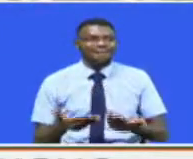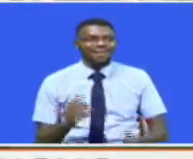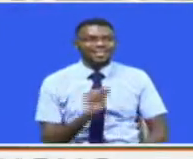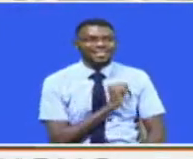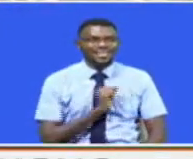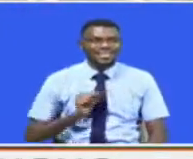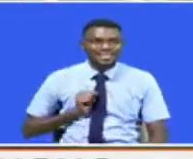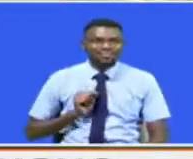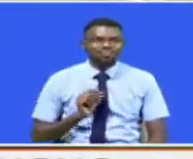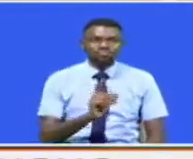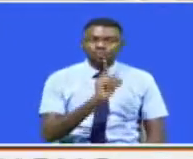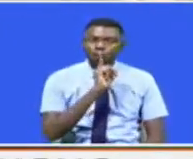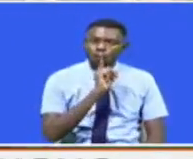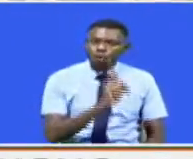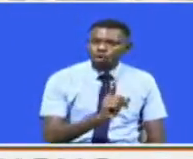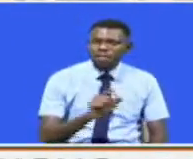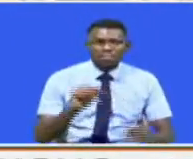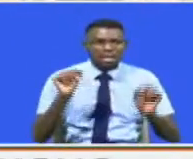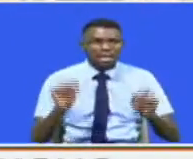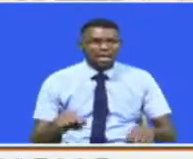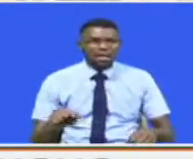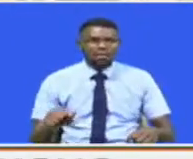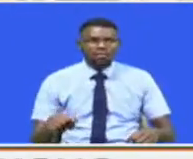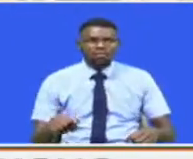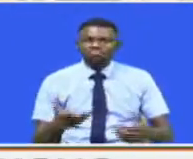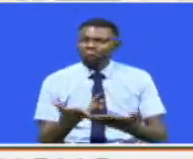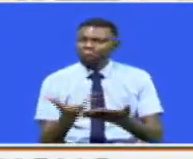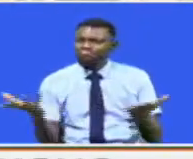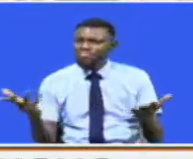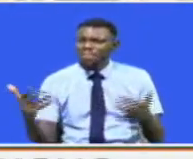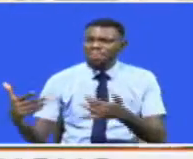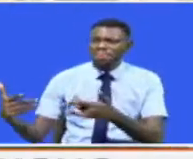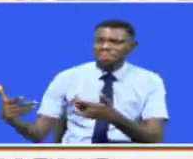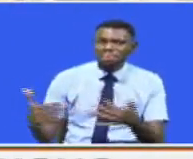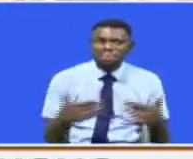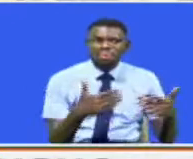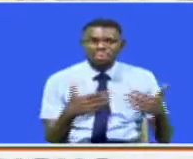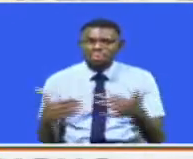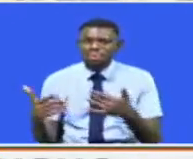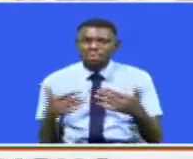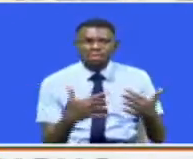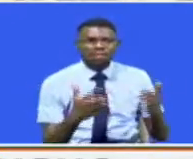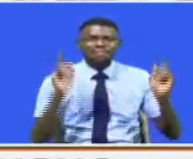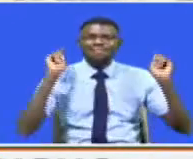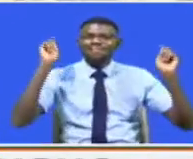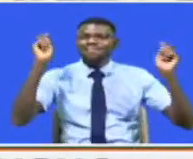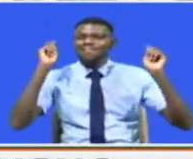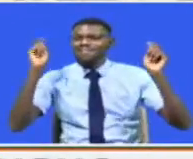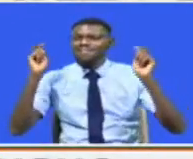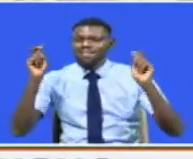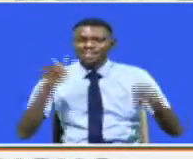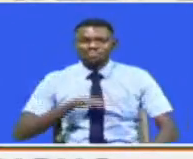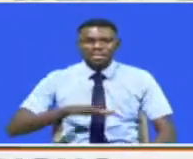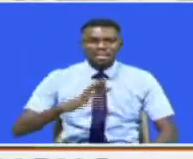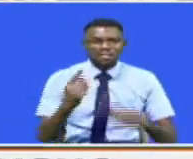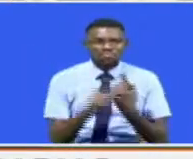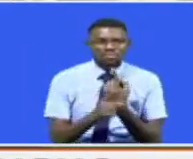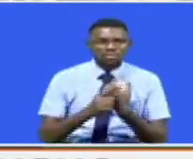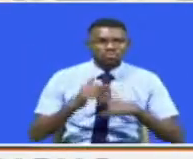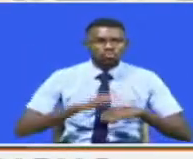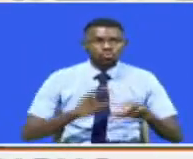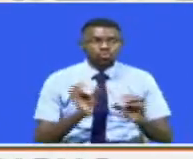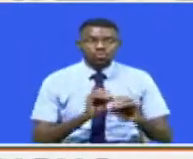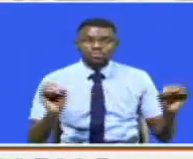kutoa amri, kwa sababu badala ya nyinyi kufukuzana hapa na Waisraeli, sijui mnaenda archive, sijui mnaenda wapi, bunge la